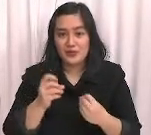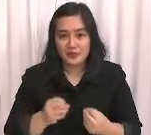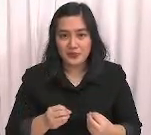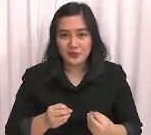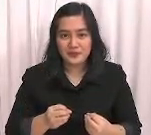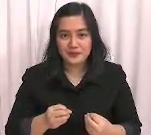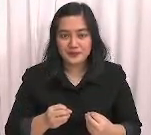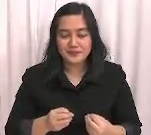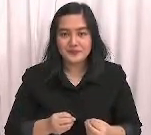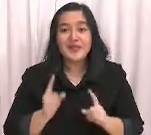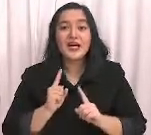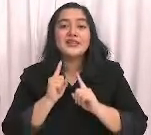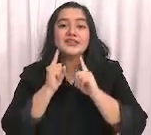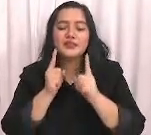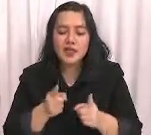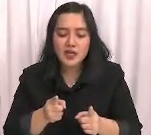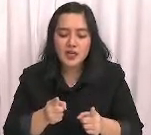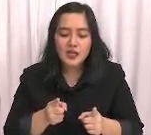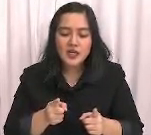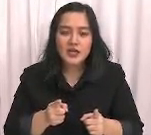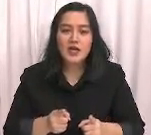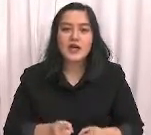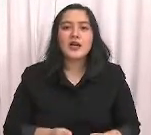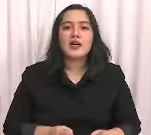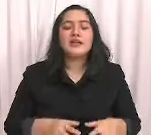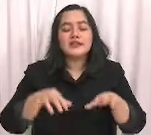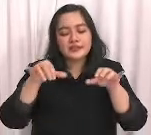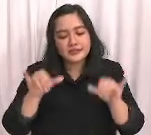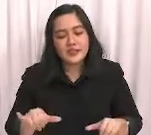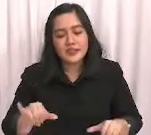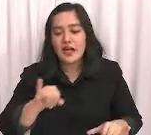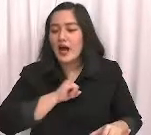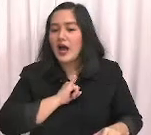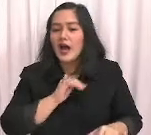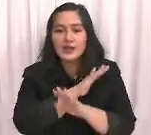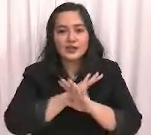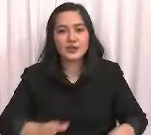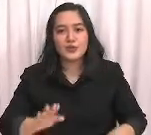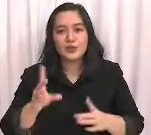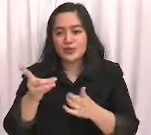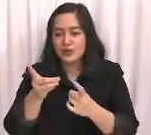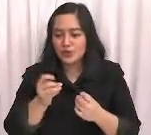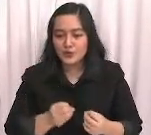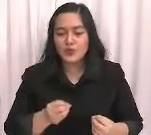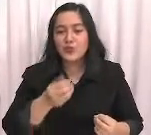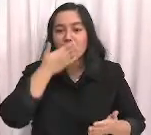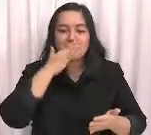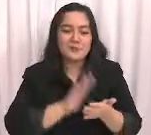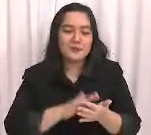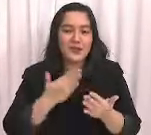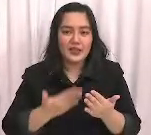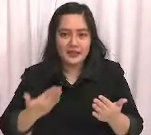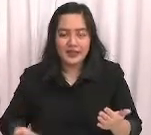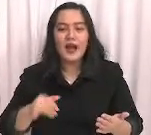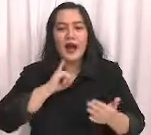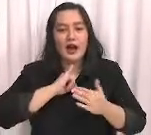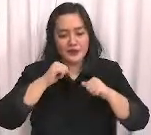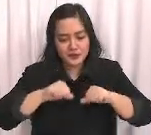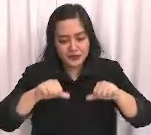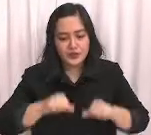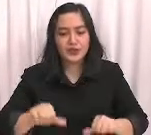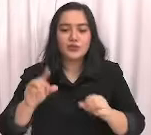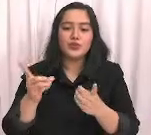gagawa ako ng mabuti para sa kanya. Nakarinig na po ba kayo ng mga sinasabi ng mga babae o ng mga asawang babae? Sasabihin